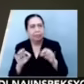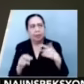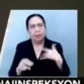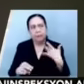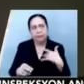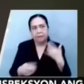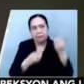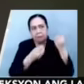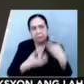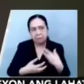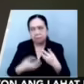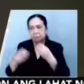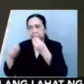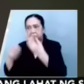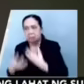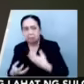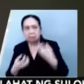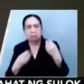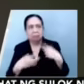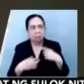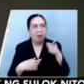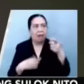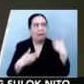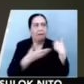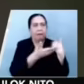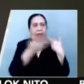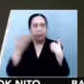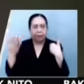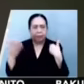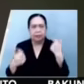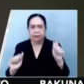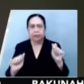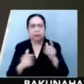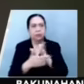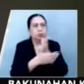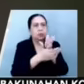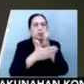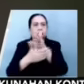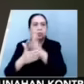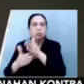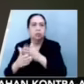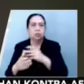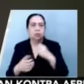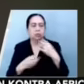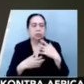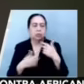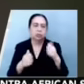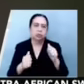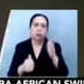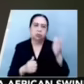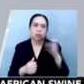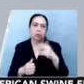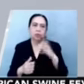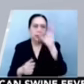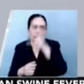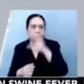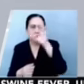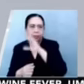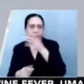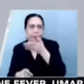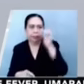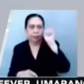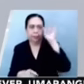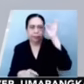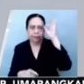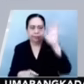valid and reliable, timely, accurate intelligence information ay pupuntahan po natin at hahanapin natin sila. Bago niyan,